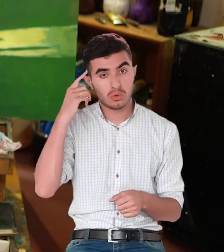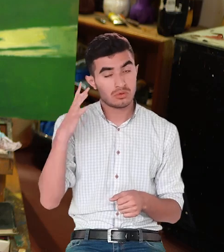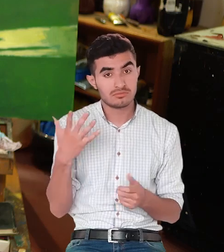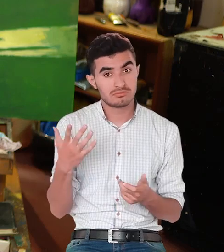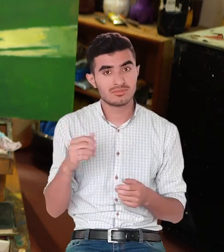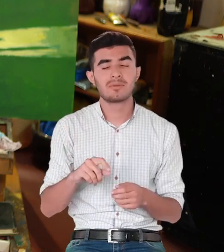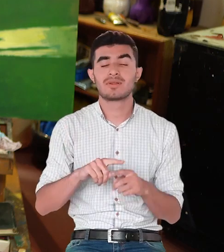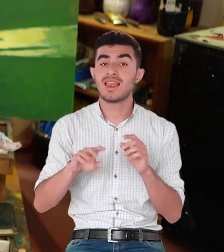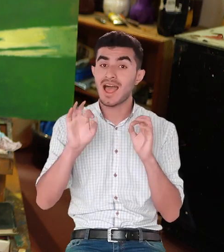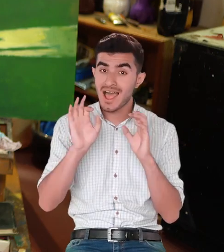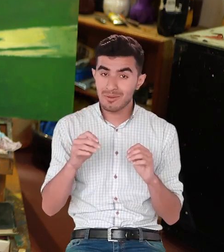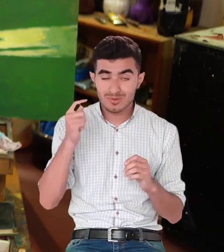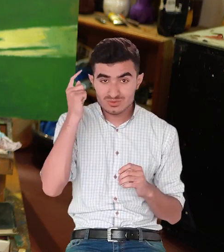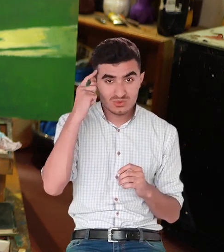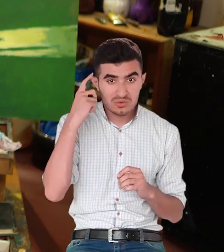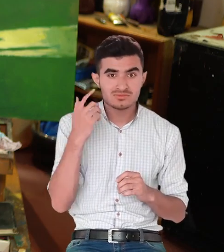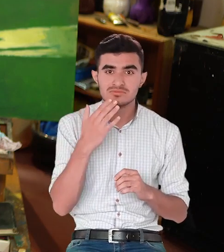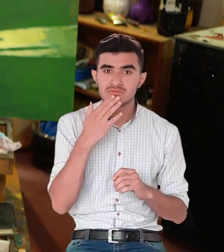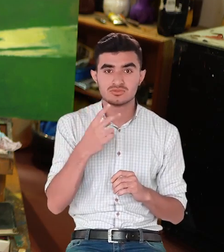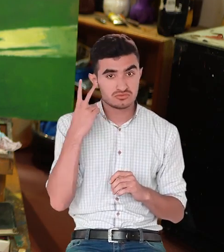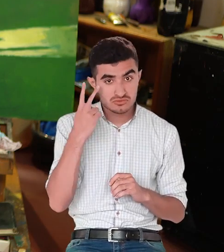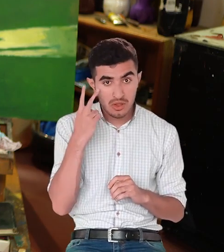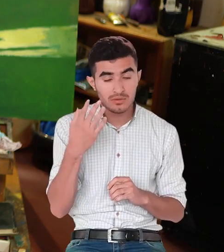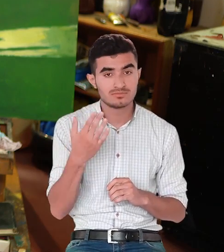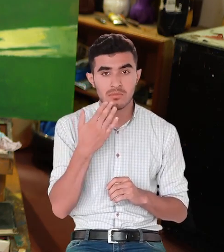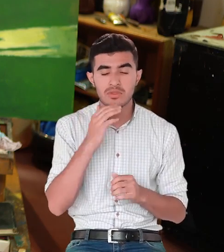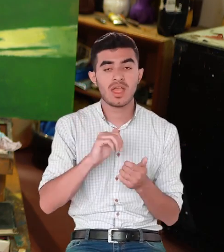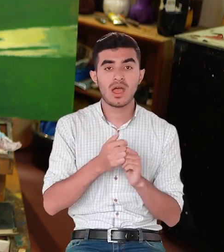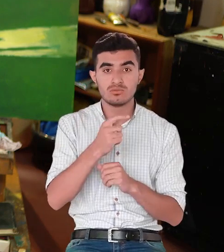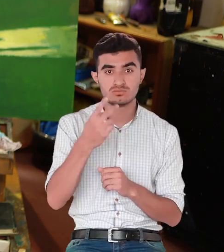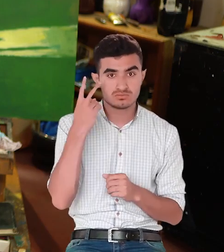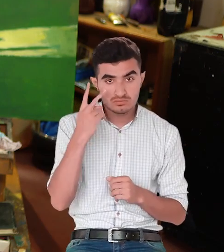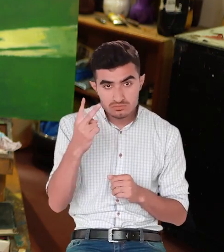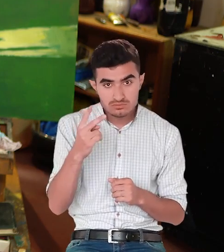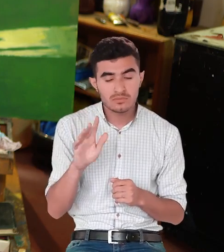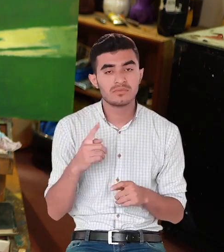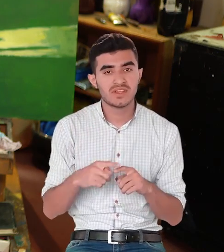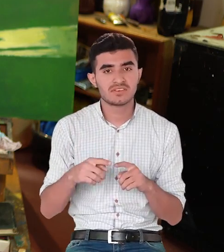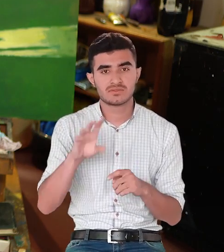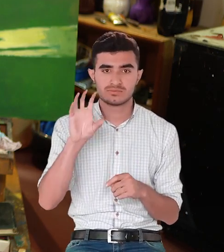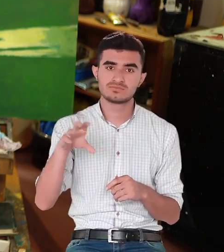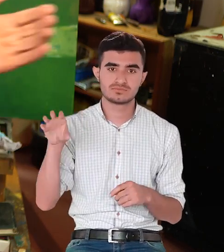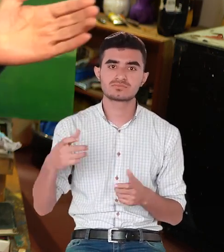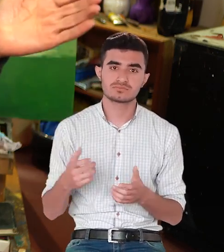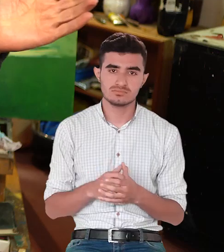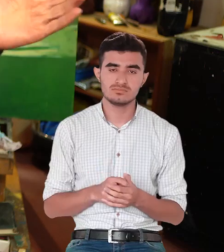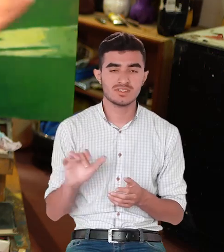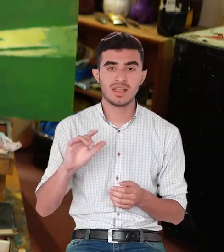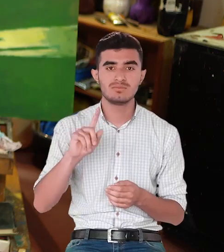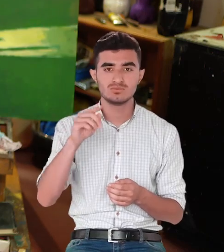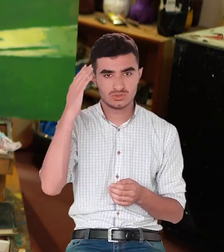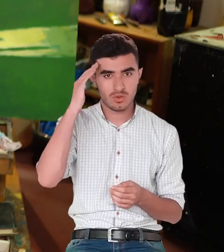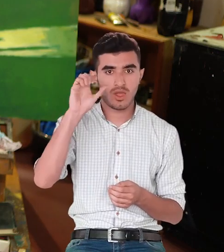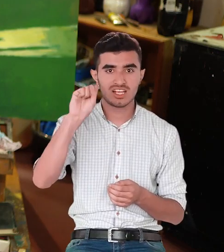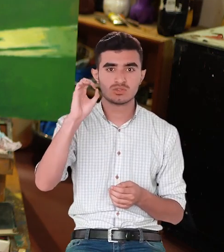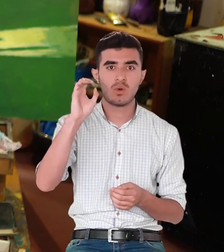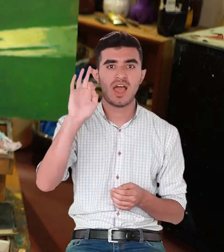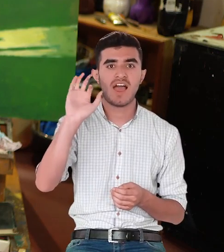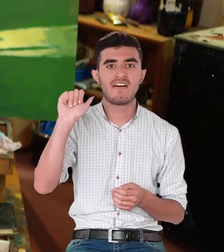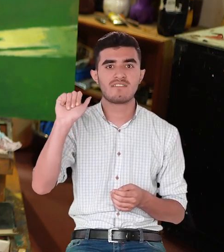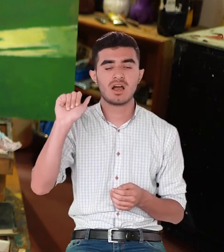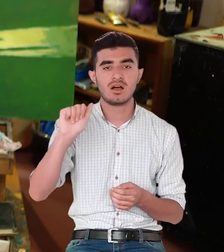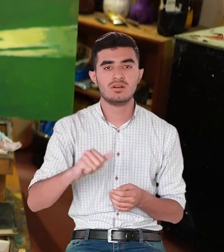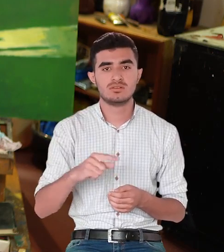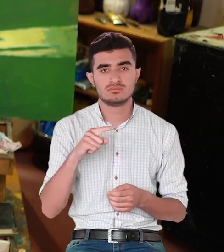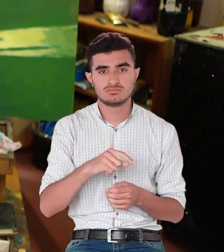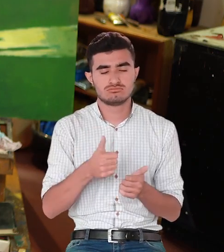جیسے صوفہ ہے, وہ بھی وہ اسکوائر یا کیوب ہے, ان کو جوڑتے چلے جاتے صوفہ بن جاتا ہے نا. اسی